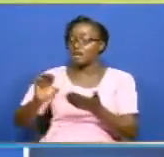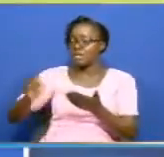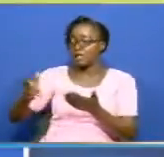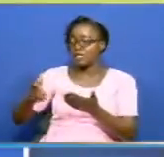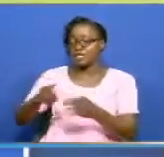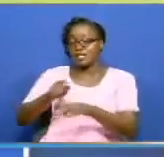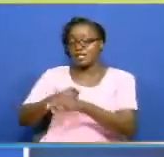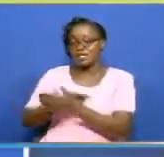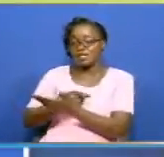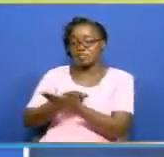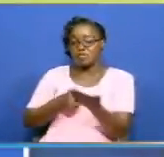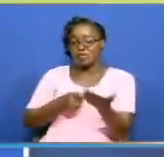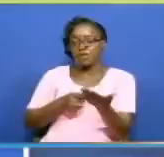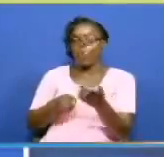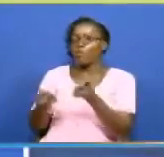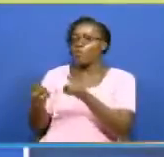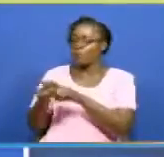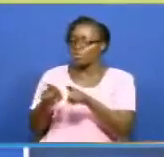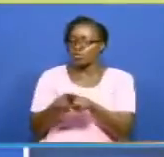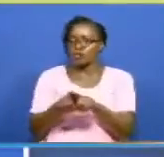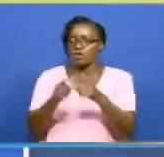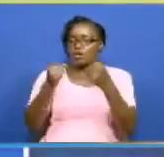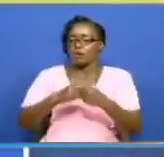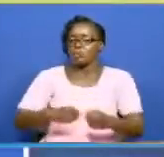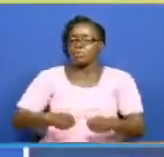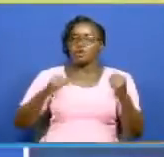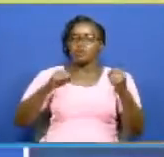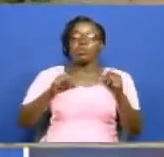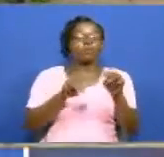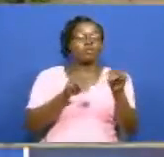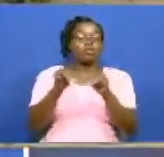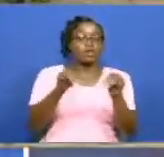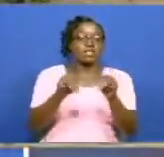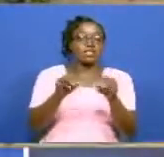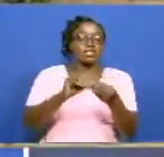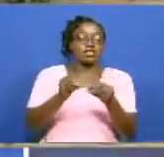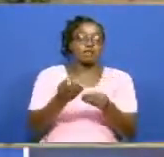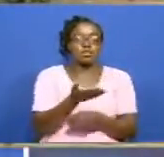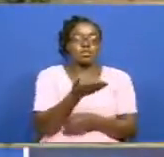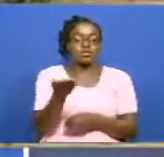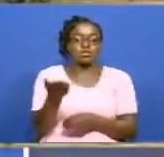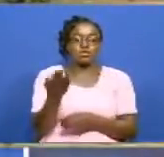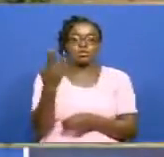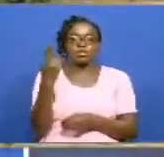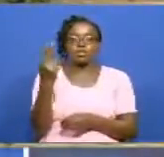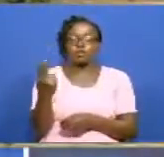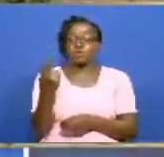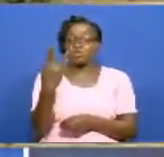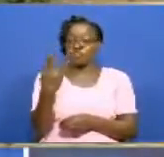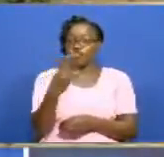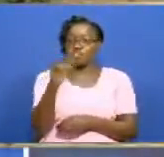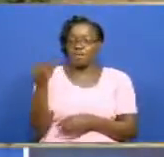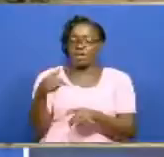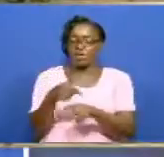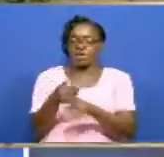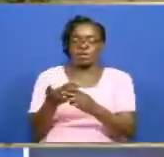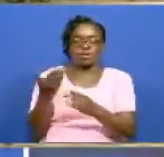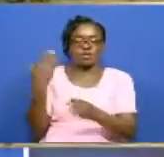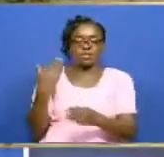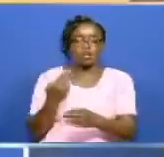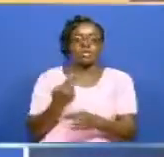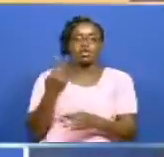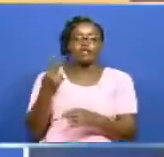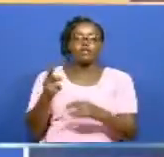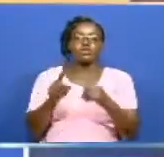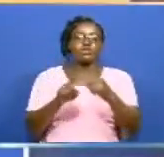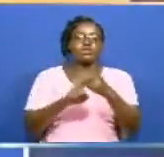these counties will also be able to manage those numbers. Katika muda wa saa 24 zilizopita, watu